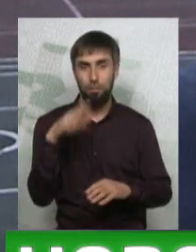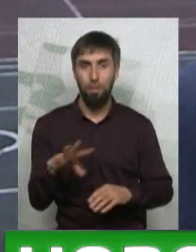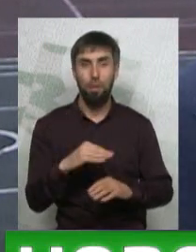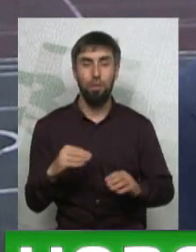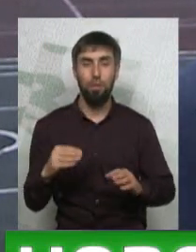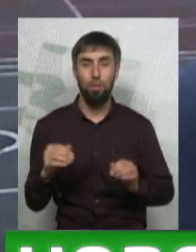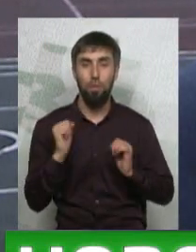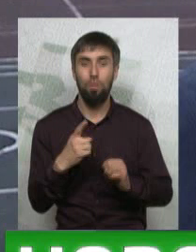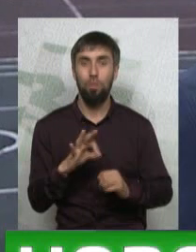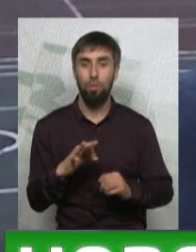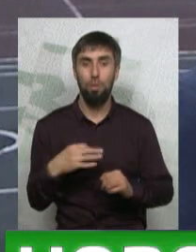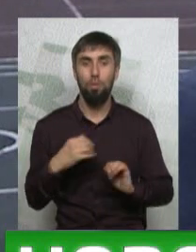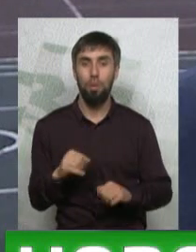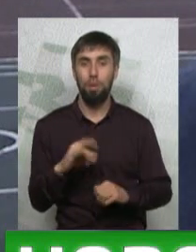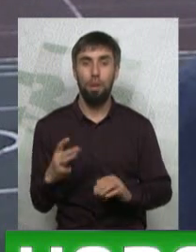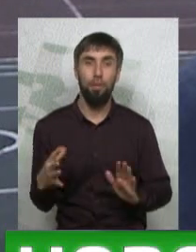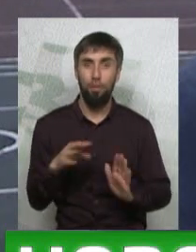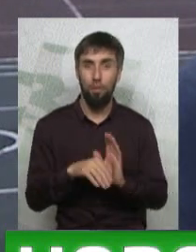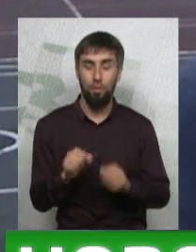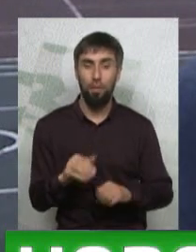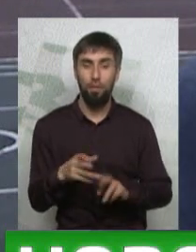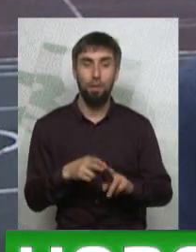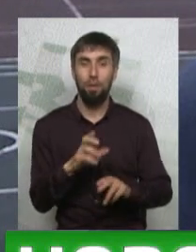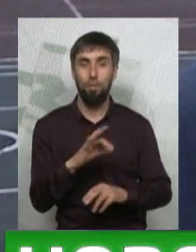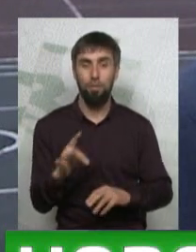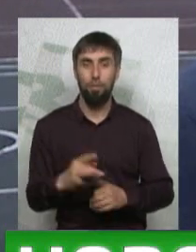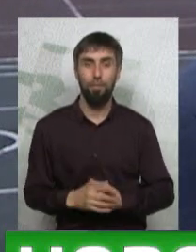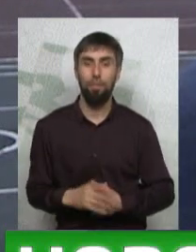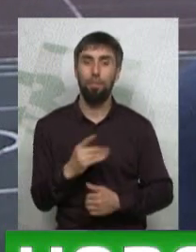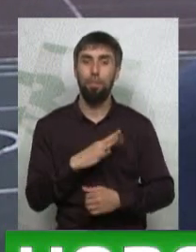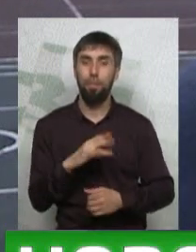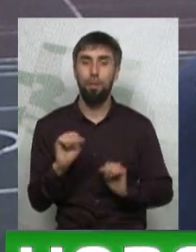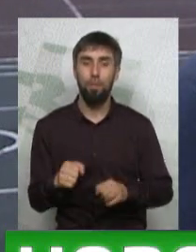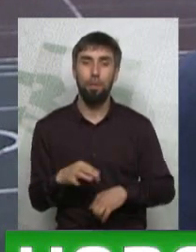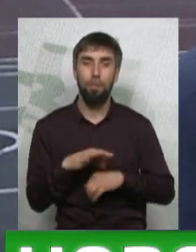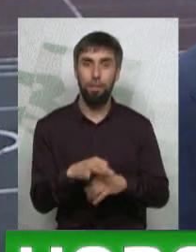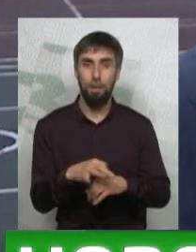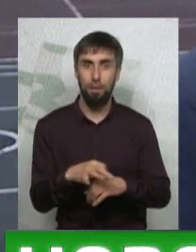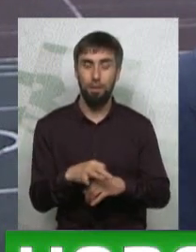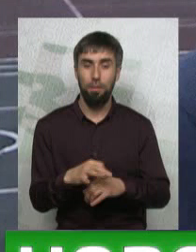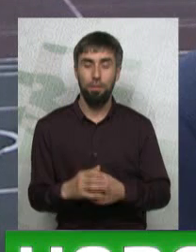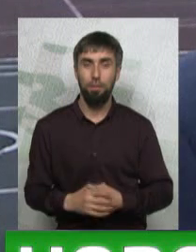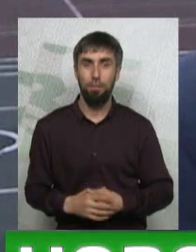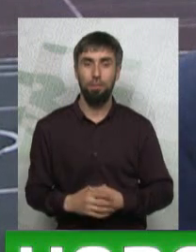спортсменов, потому что мы можем их уже включить в этот сбор, чтобы они могли провести